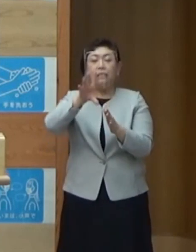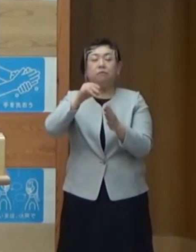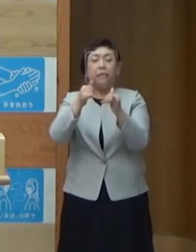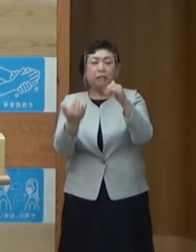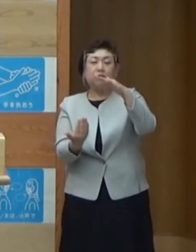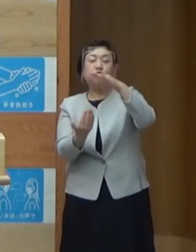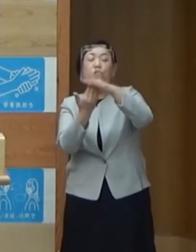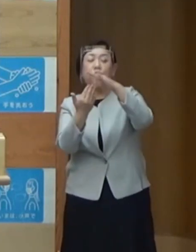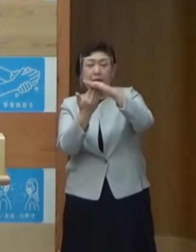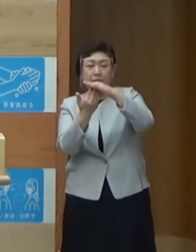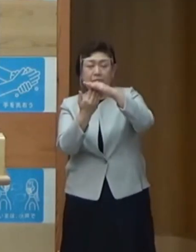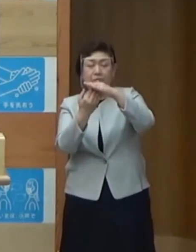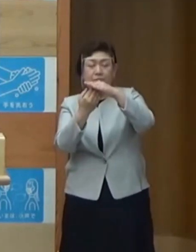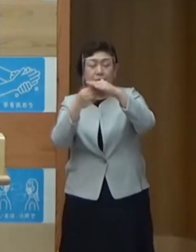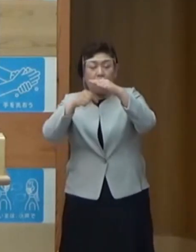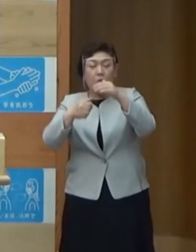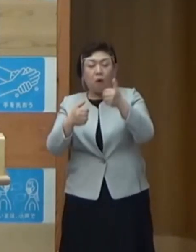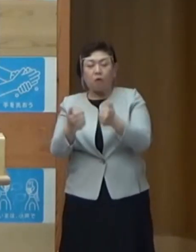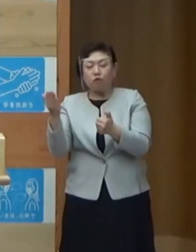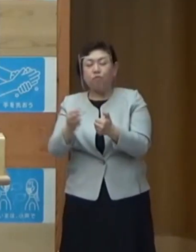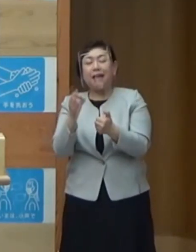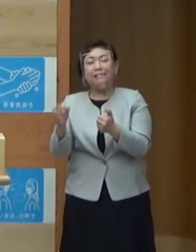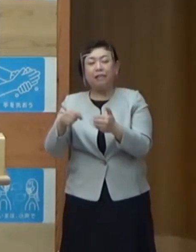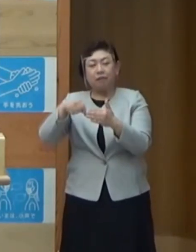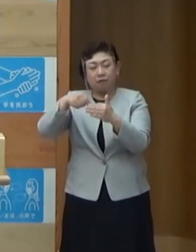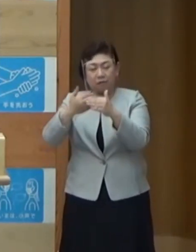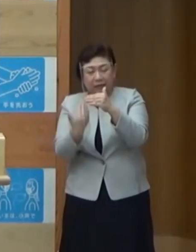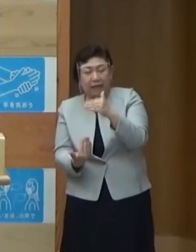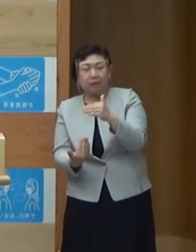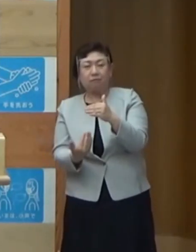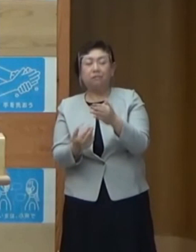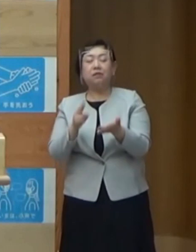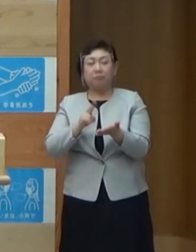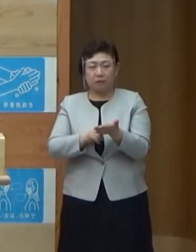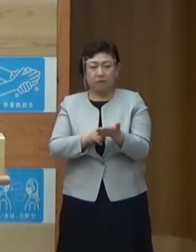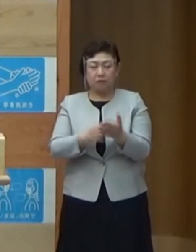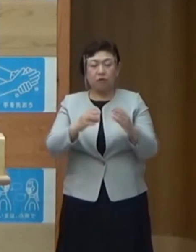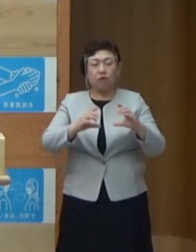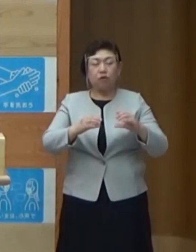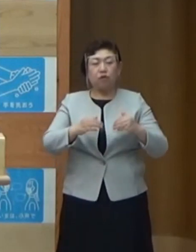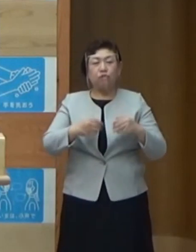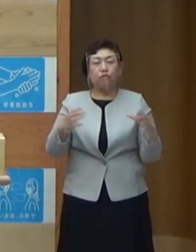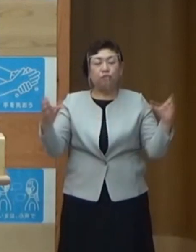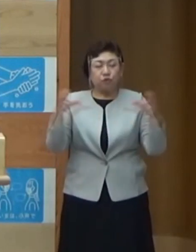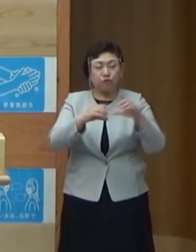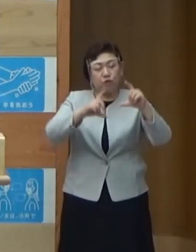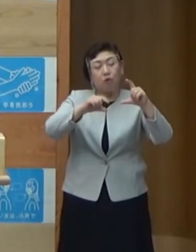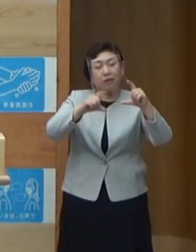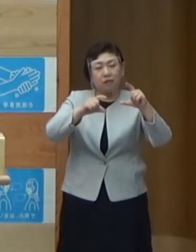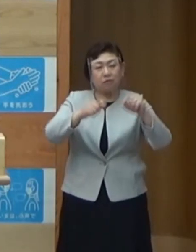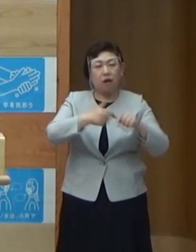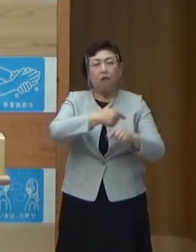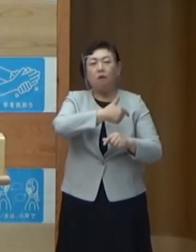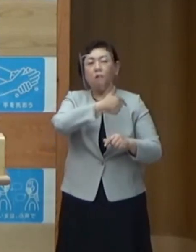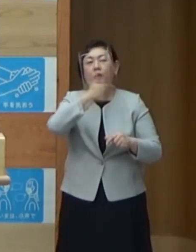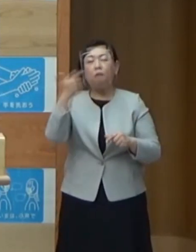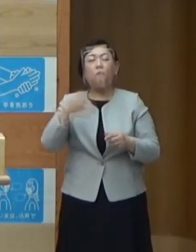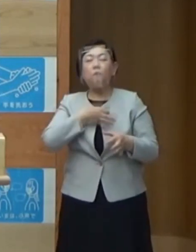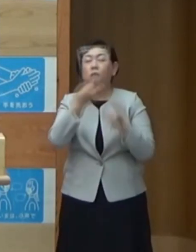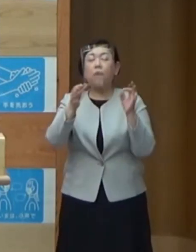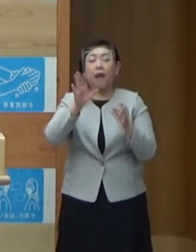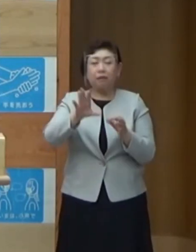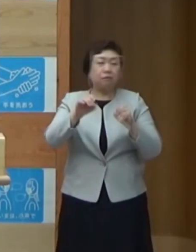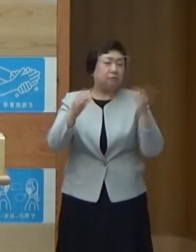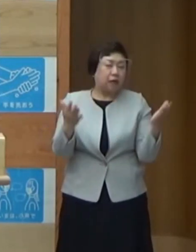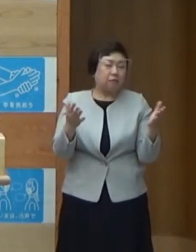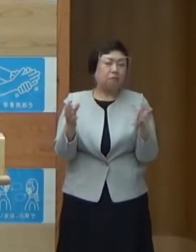人を上限とした 50% 以内といたします。収容率は大声の有無で 100% から